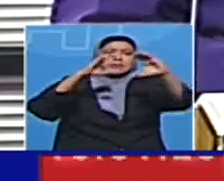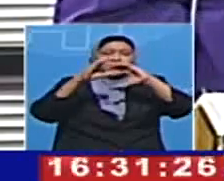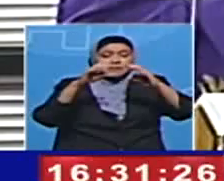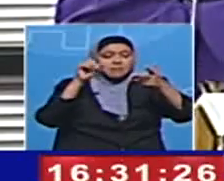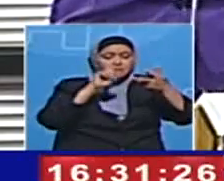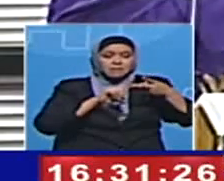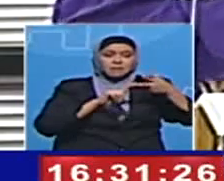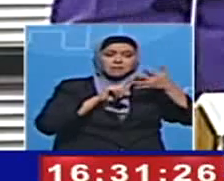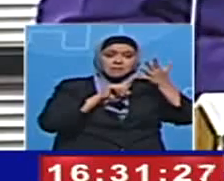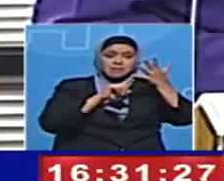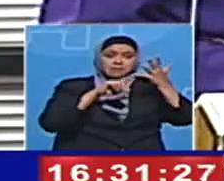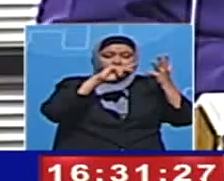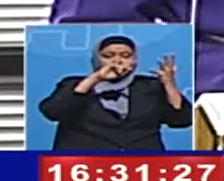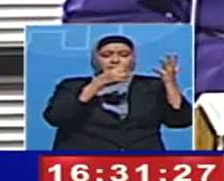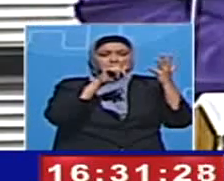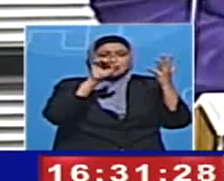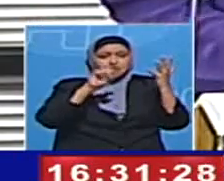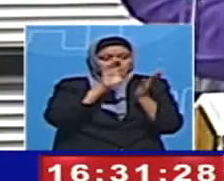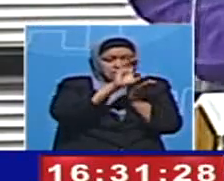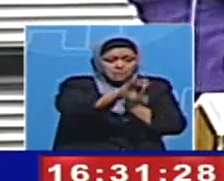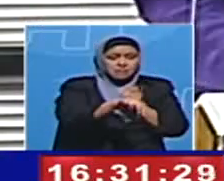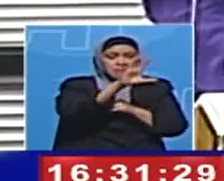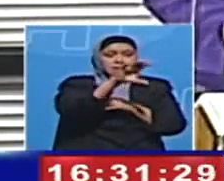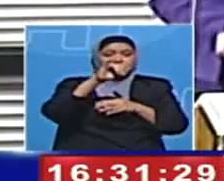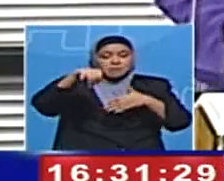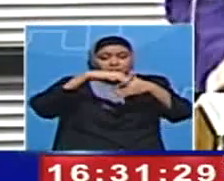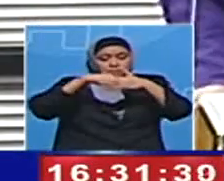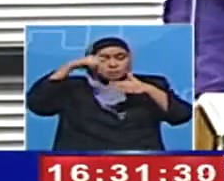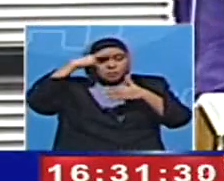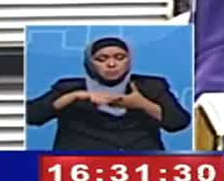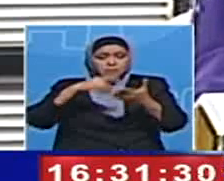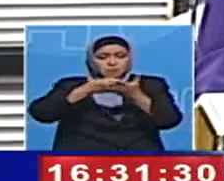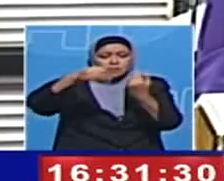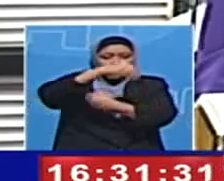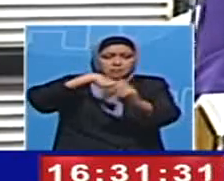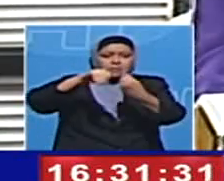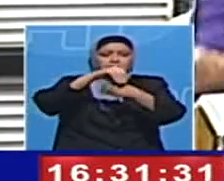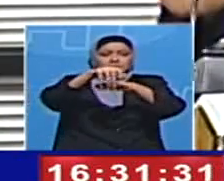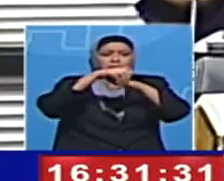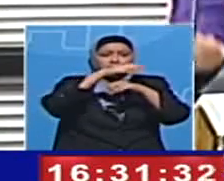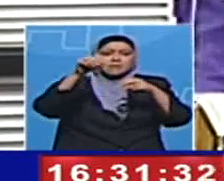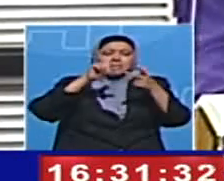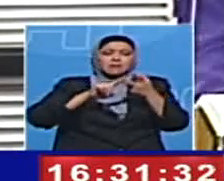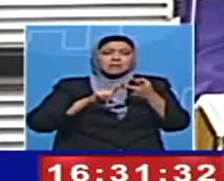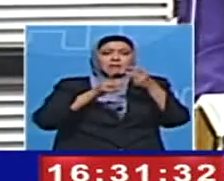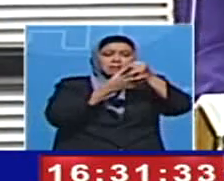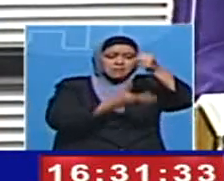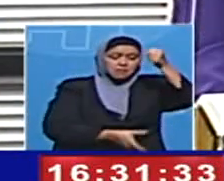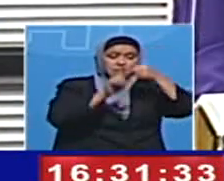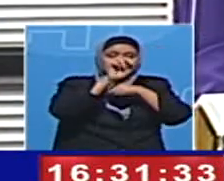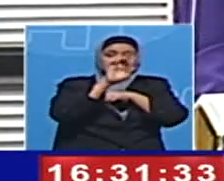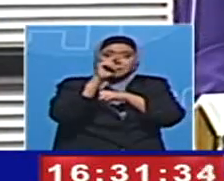nasional juga memperuntukkan r00 juta untuk modal teroka dan dana ekuiti persendirian termasuk dana teroka